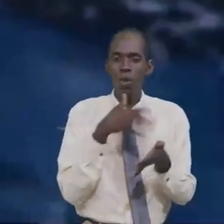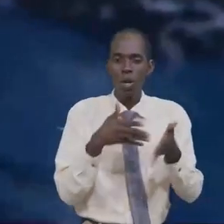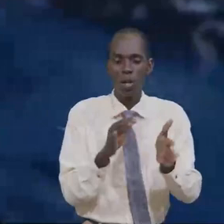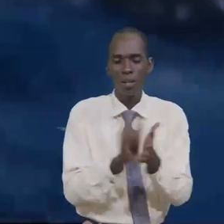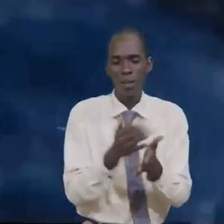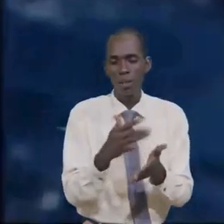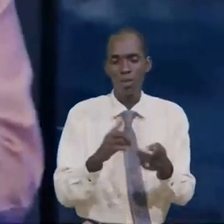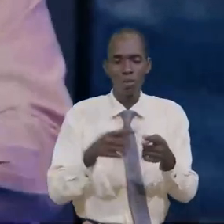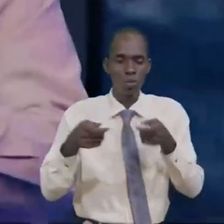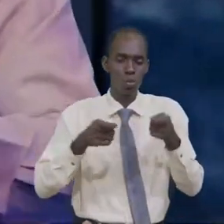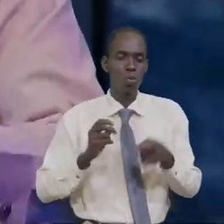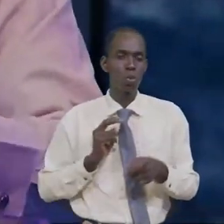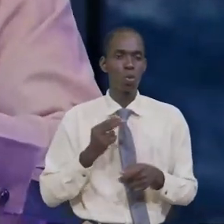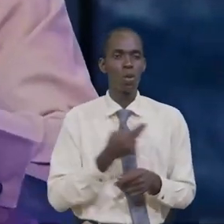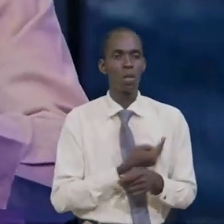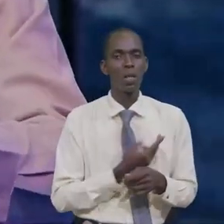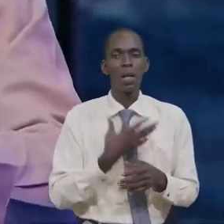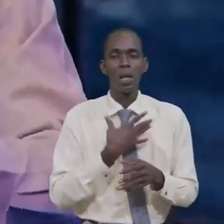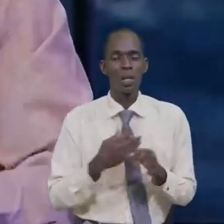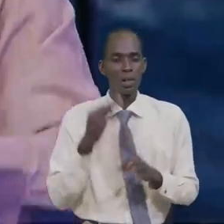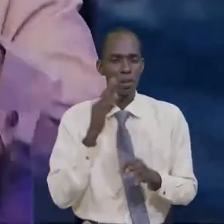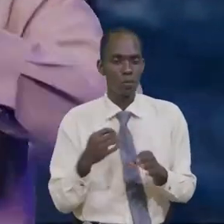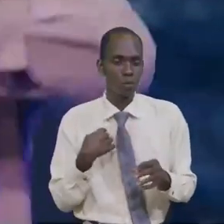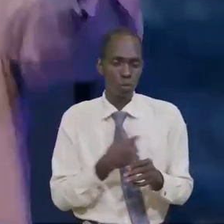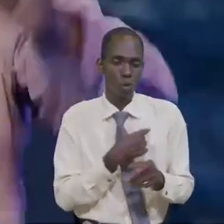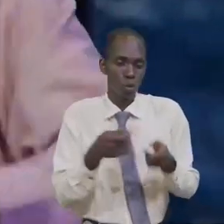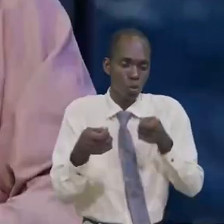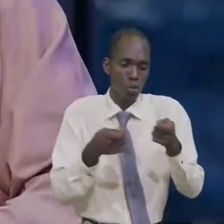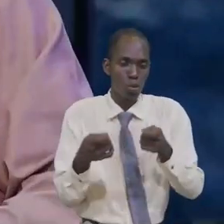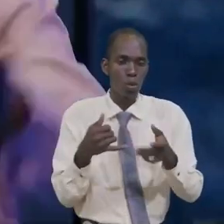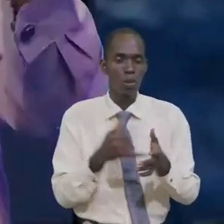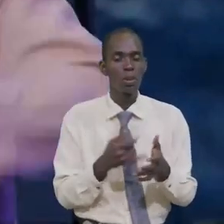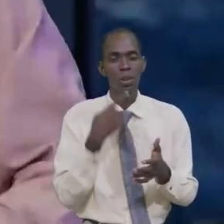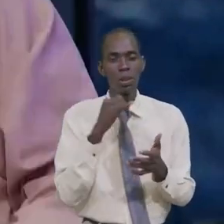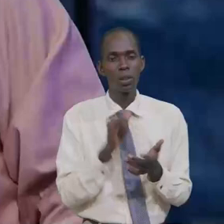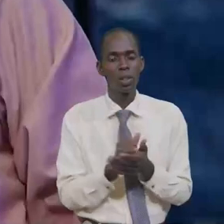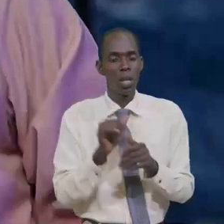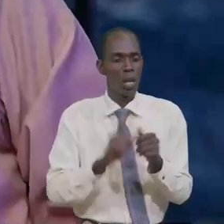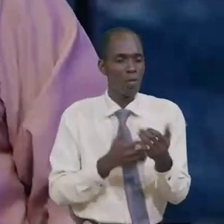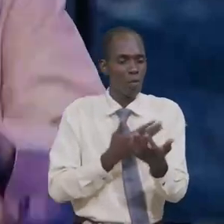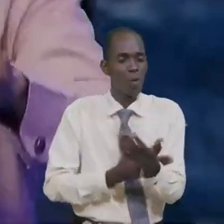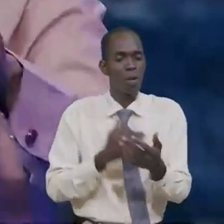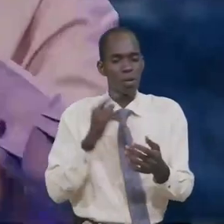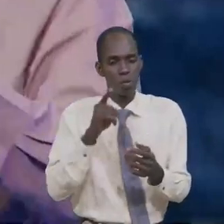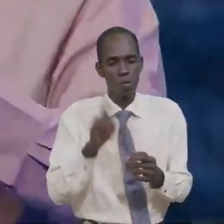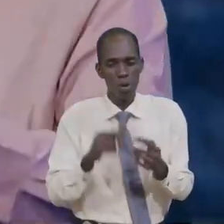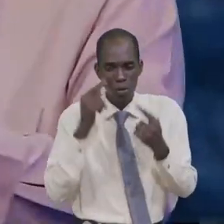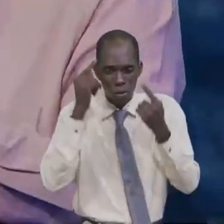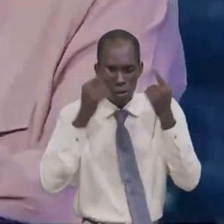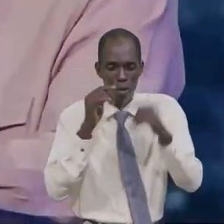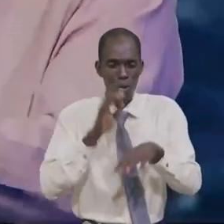chose et nous disons je me réveille le matin premièrement je médite la Parole de Dieu jour et nuit pour agir